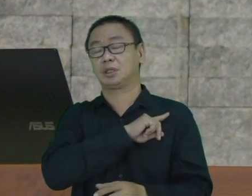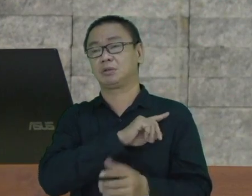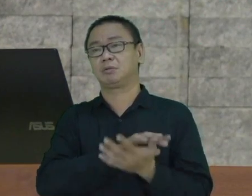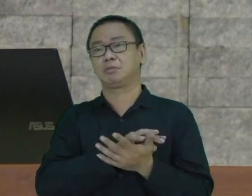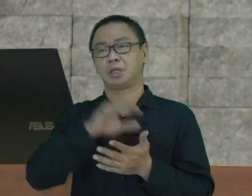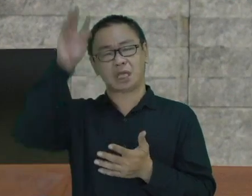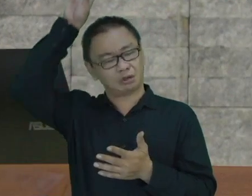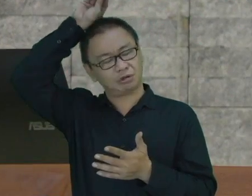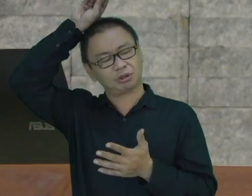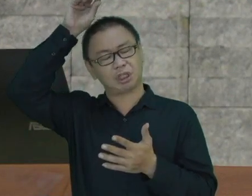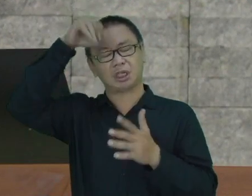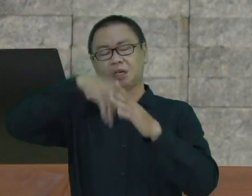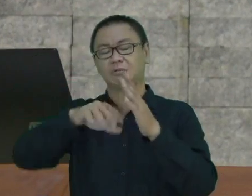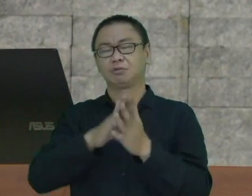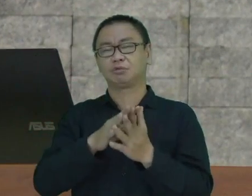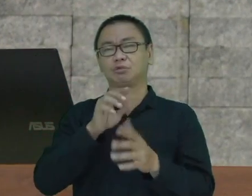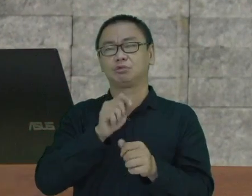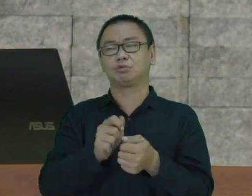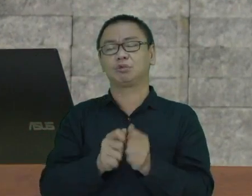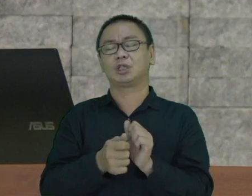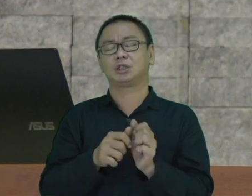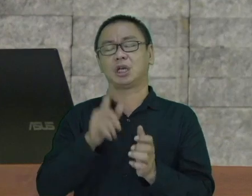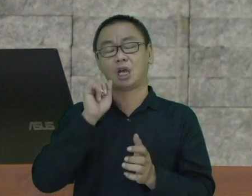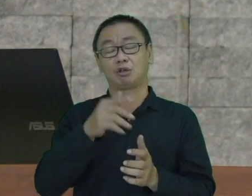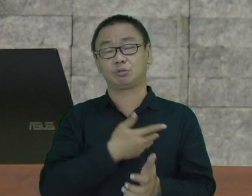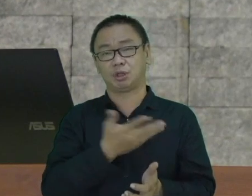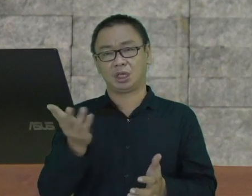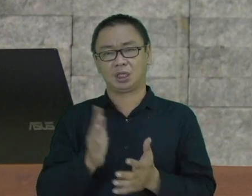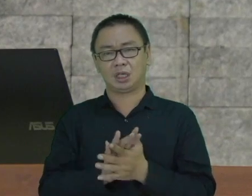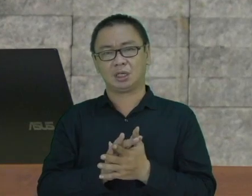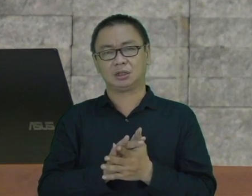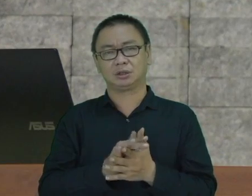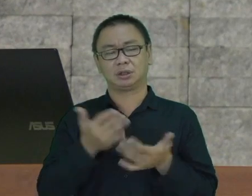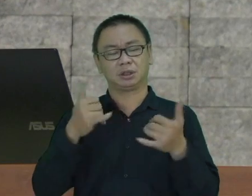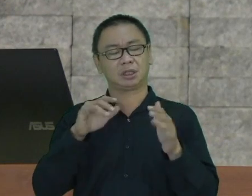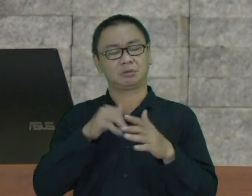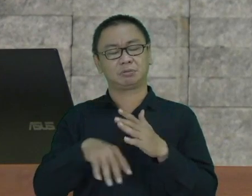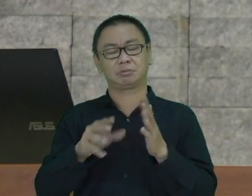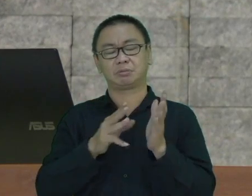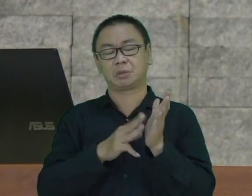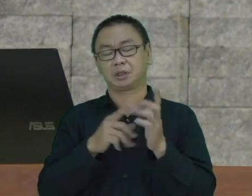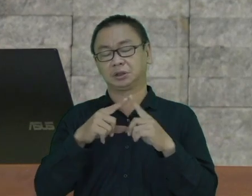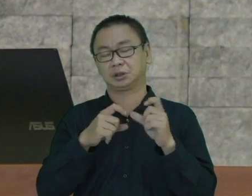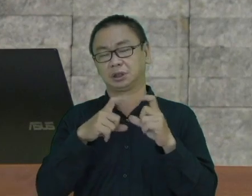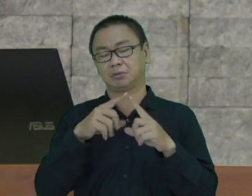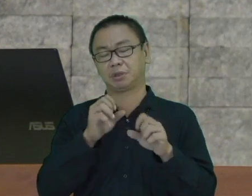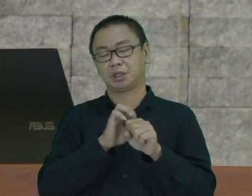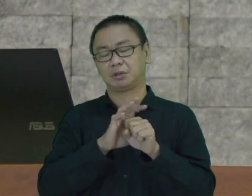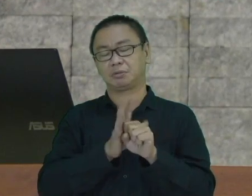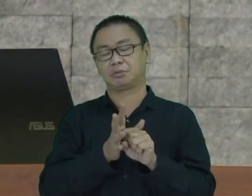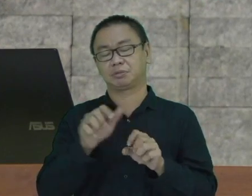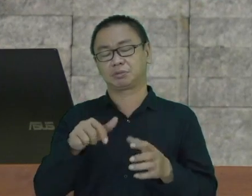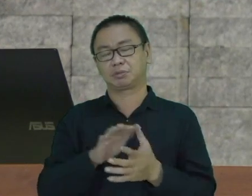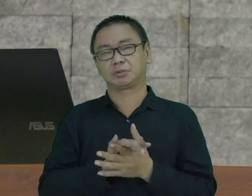segala tugas-tugas yang harus mereka selesaikan di masa-masa pandemi ini. Biarlah Tuhan yang selalu